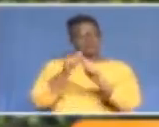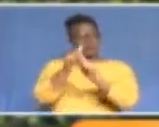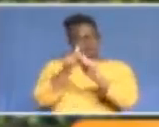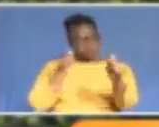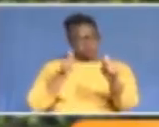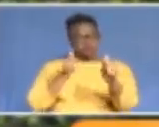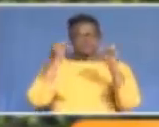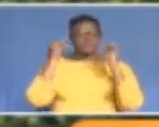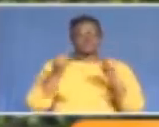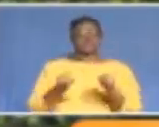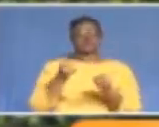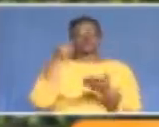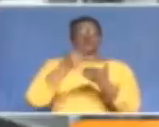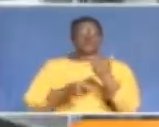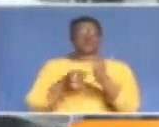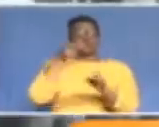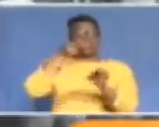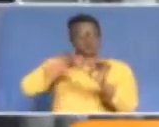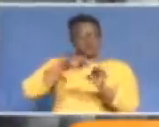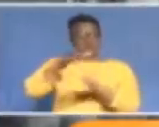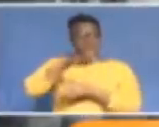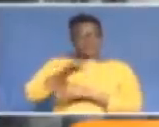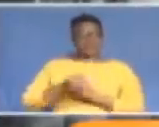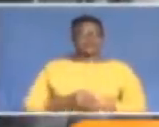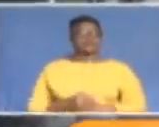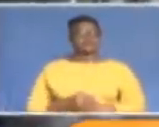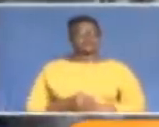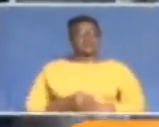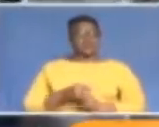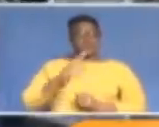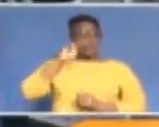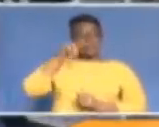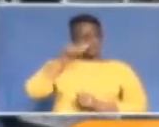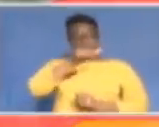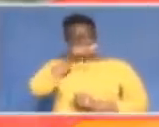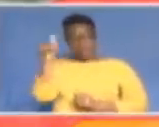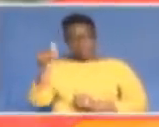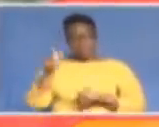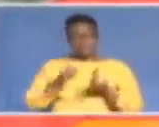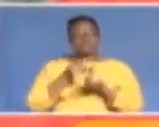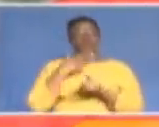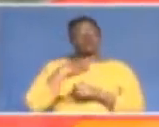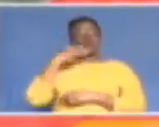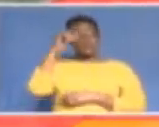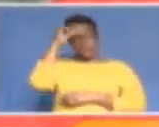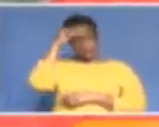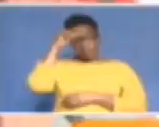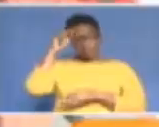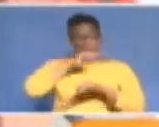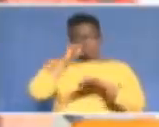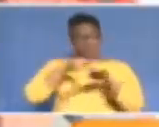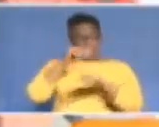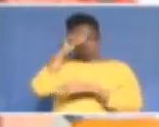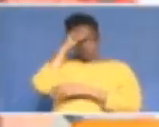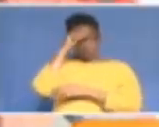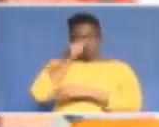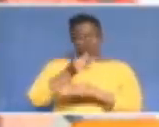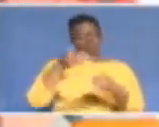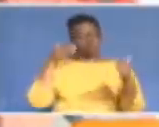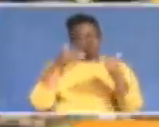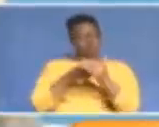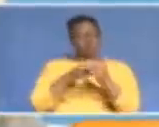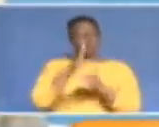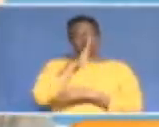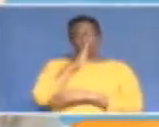new levy on fuel. Wabunge wengine nao wakiitaka serikali ya kitaifa kukomesha mikopo kutoka